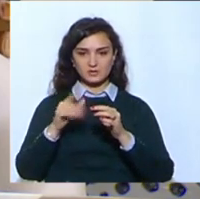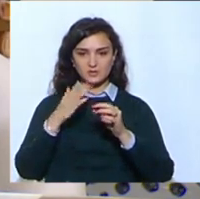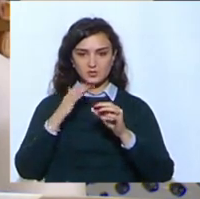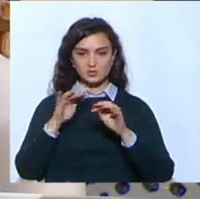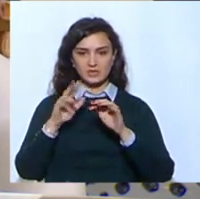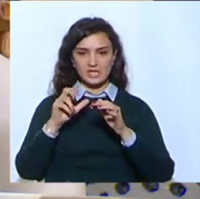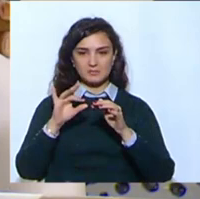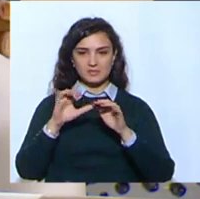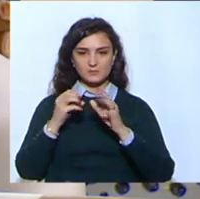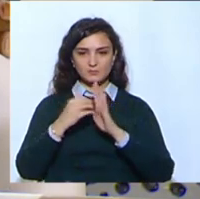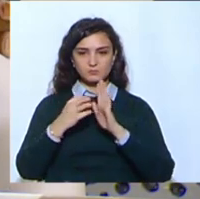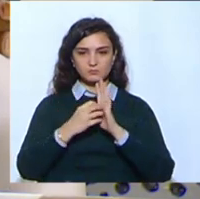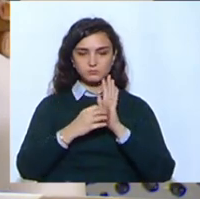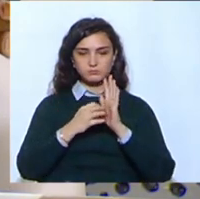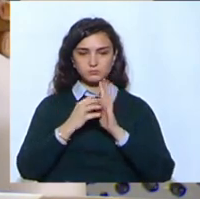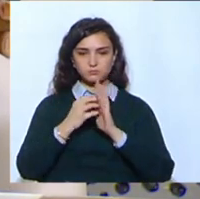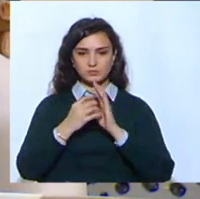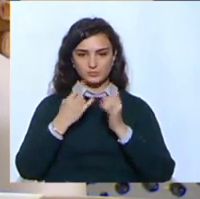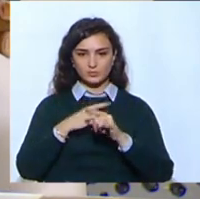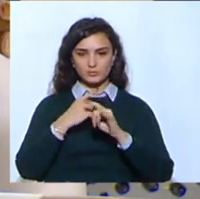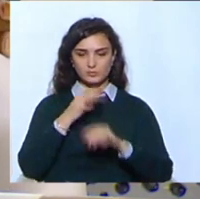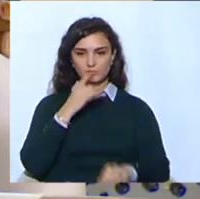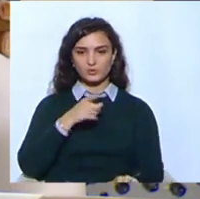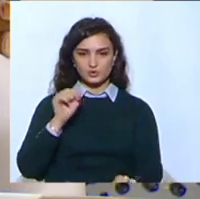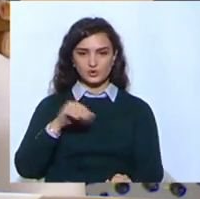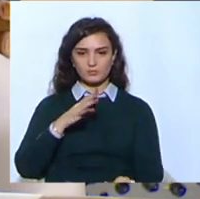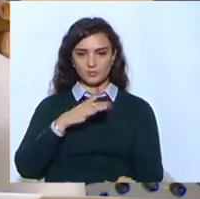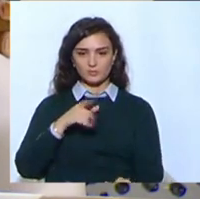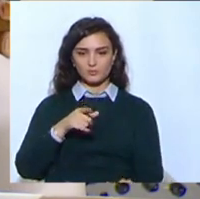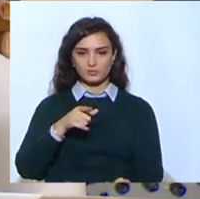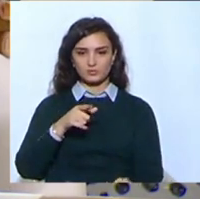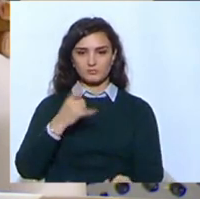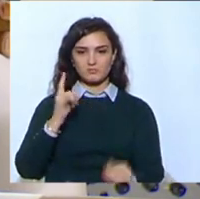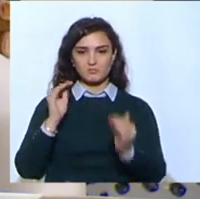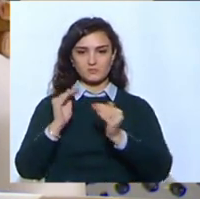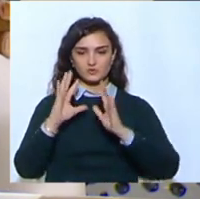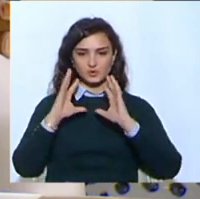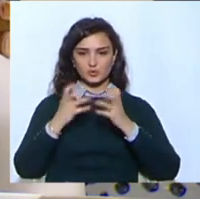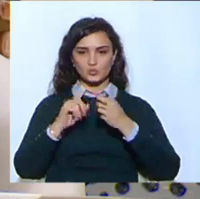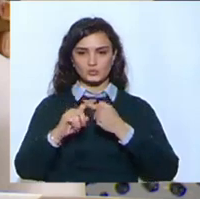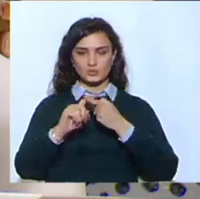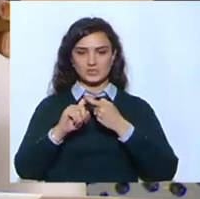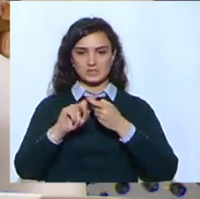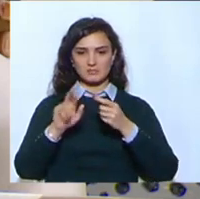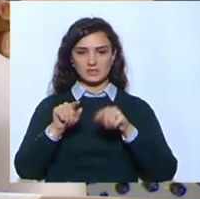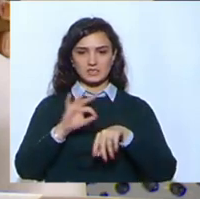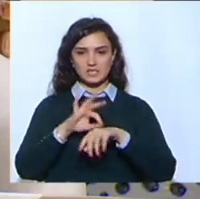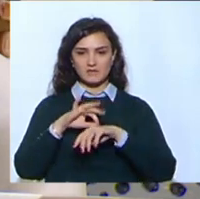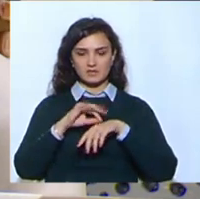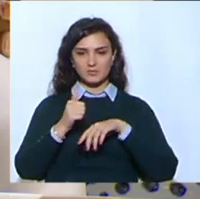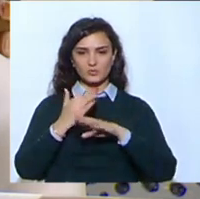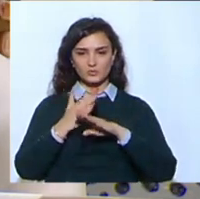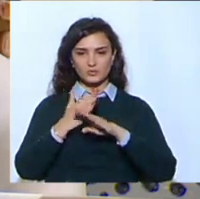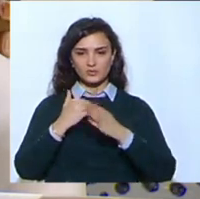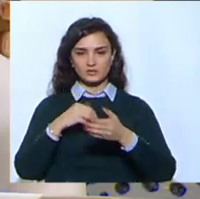და ჰერპესულმა ბუშტუკებმა შორისის არეში მშობიარობის პერიოდში შეიძლება გამოიწვიოს ახალშობილის სერიოზული ინფიცირება და ისეთი დაავადება, როგორიც არის